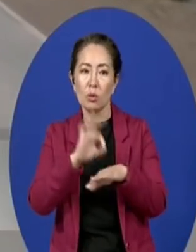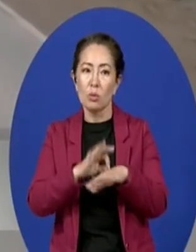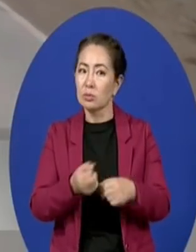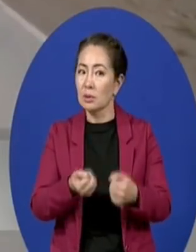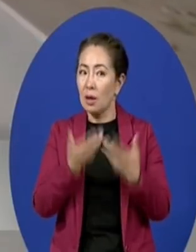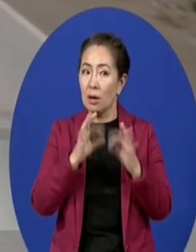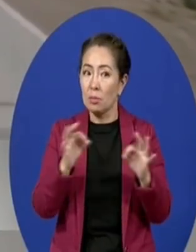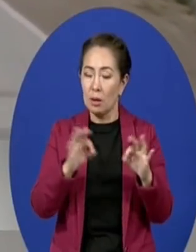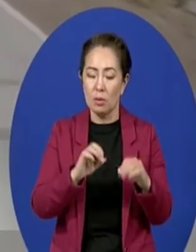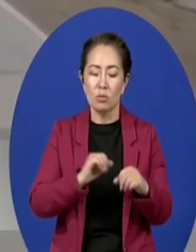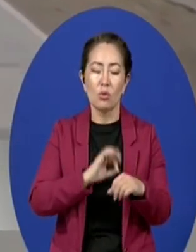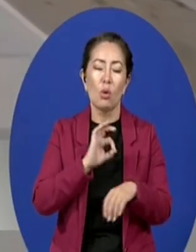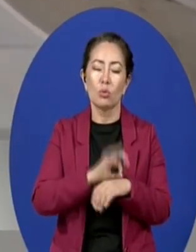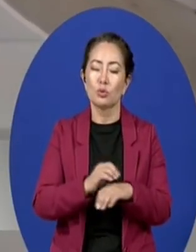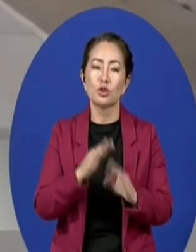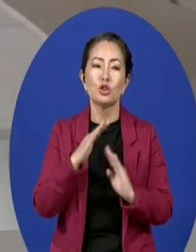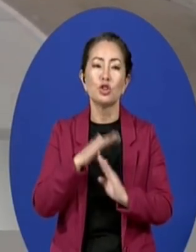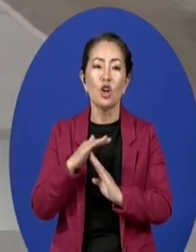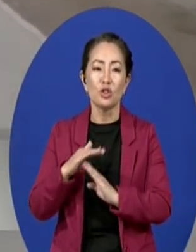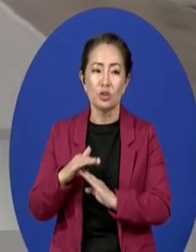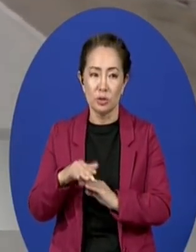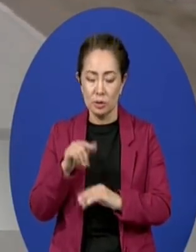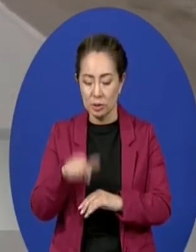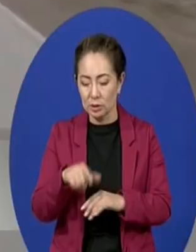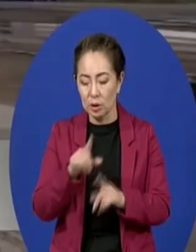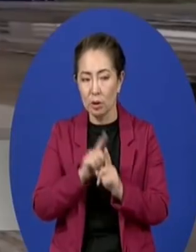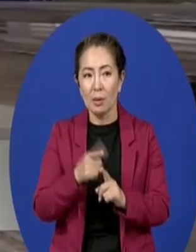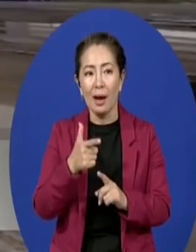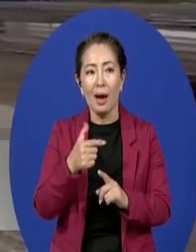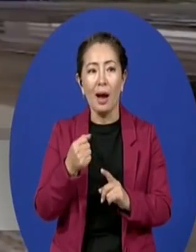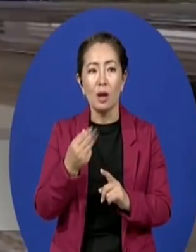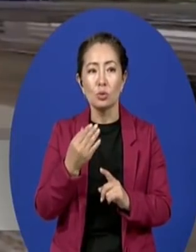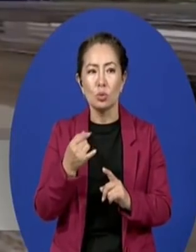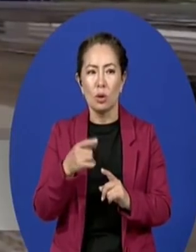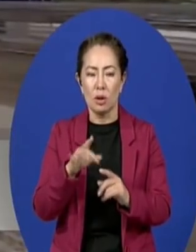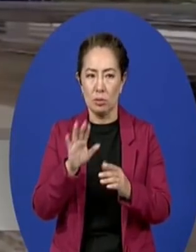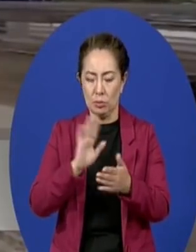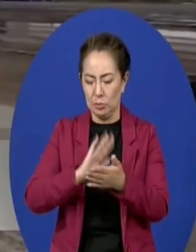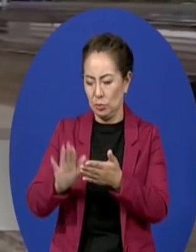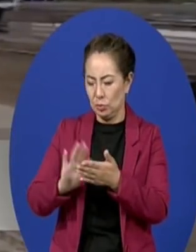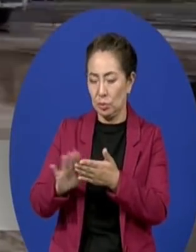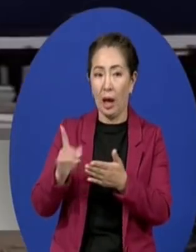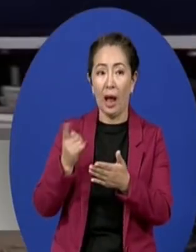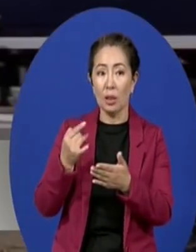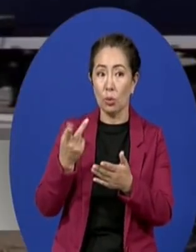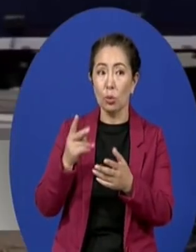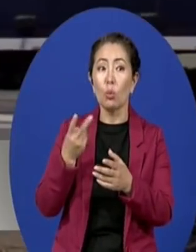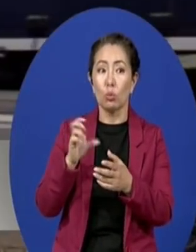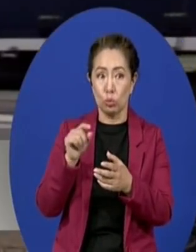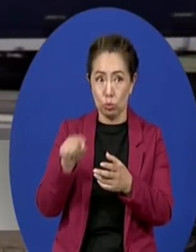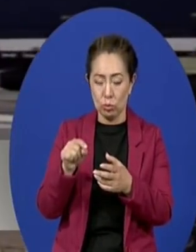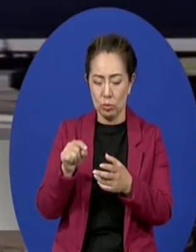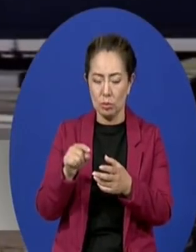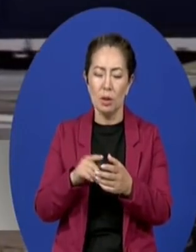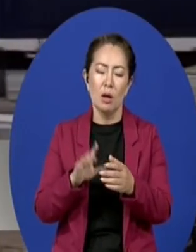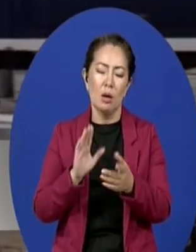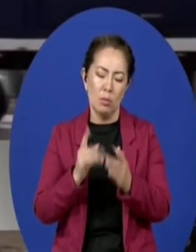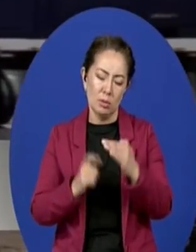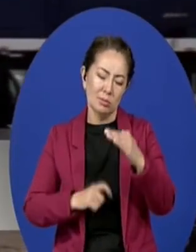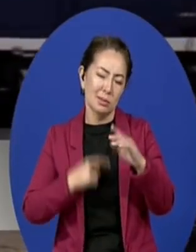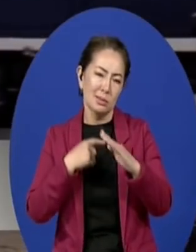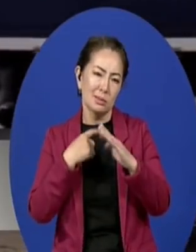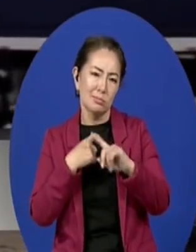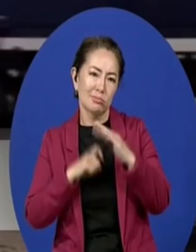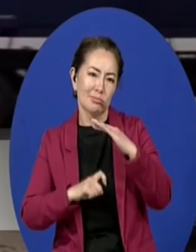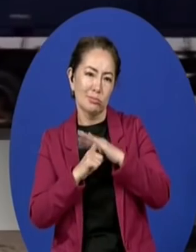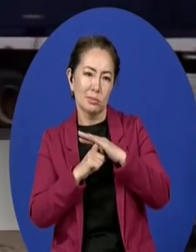бол халдвар зогслоо гэж үздэг байна. Энэ дагуу гашин сухад цагааддах сууршлын бүс халдваргүй бүс болжээ. Халдваргүй бүс болсон ч хязгаарлалтын дэглэм хэвээр үргэлжилж